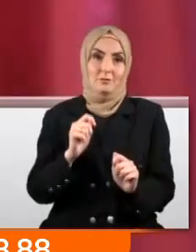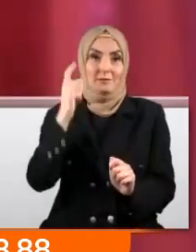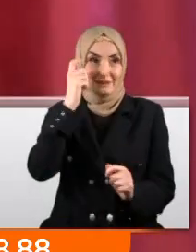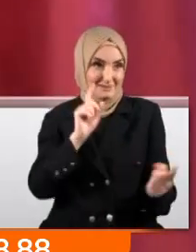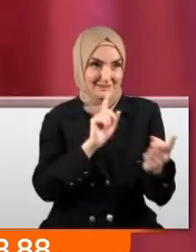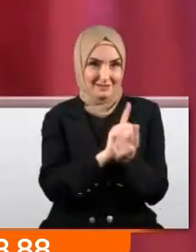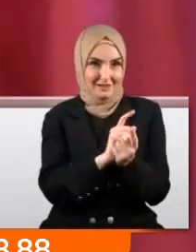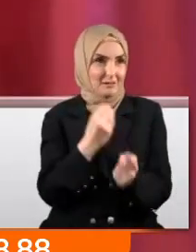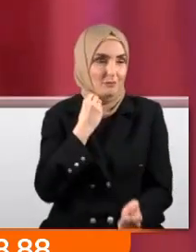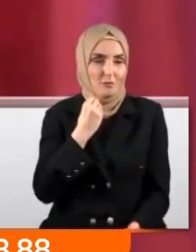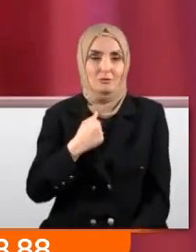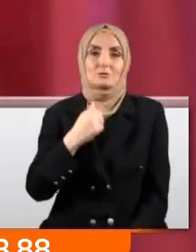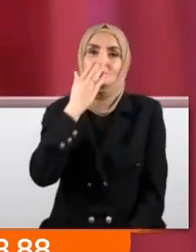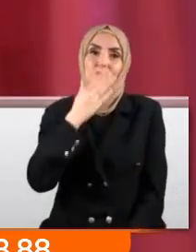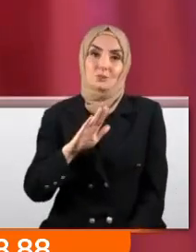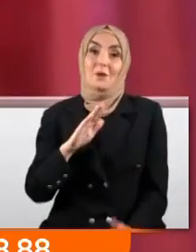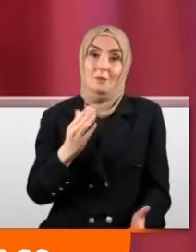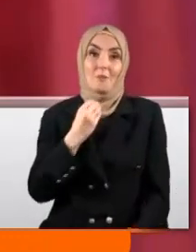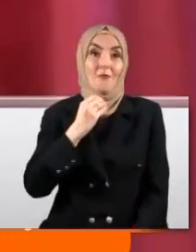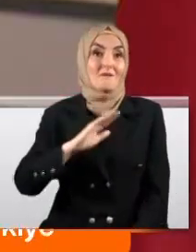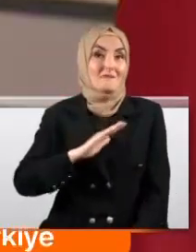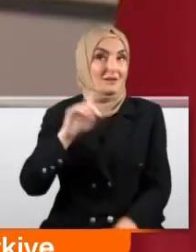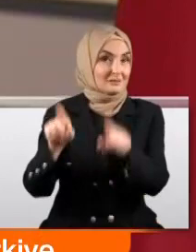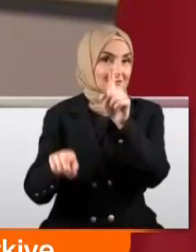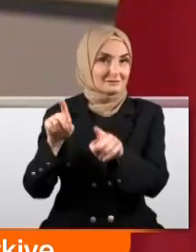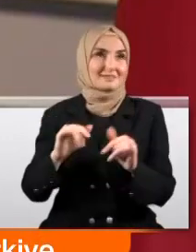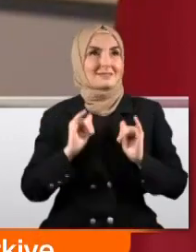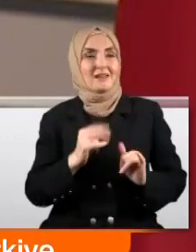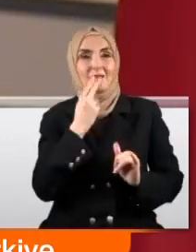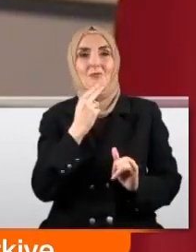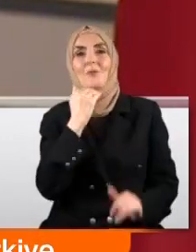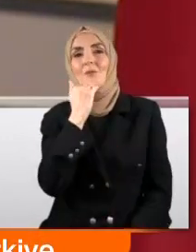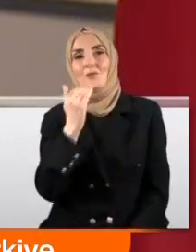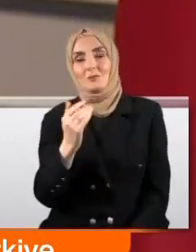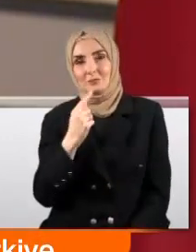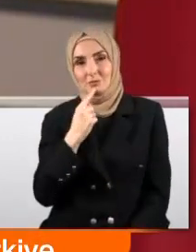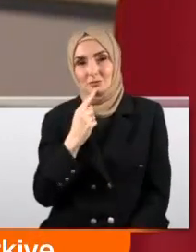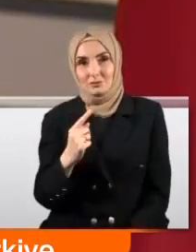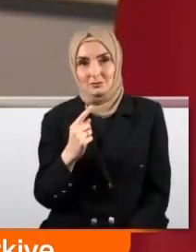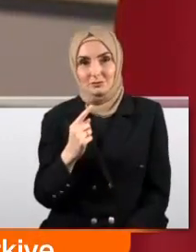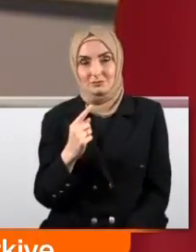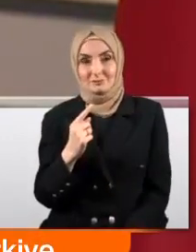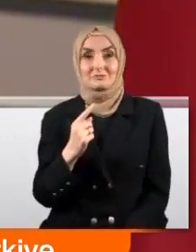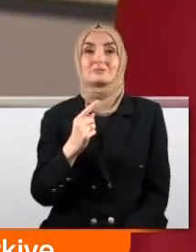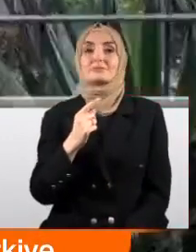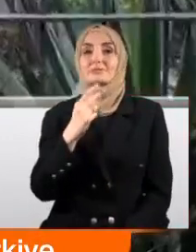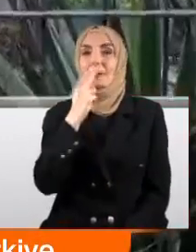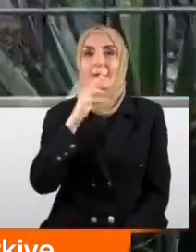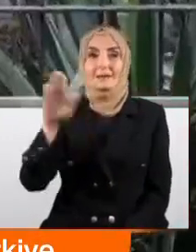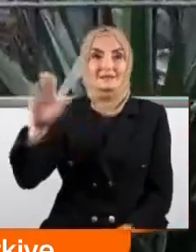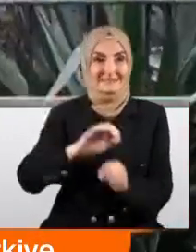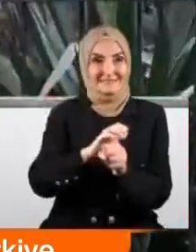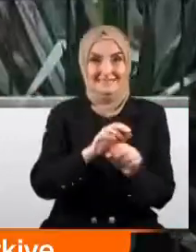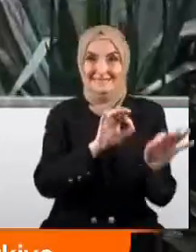borçlu olanlar rahat konuşamıyorlar. Biz Holokost cenderesinden geçmedik.